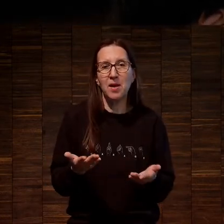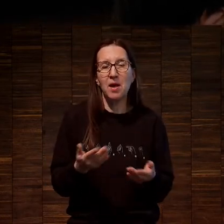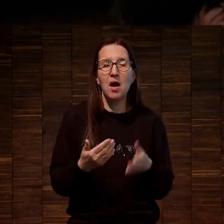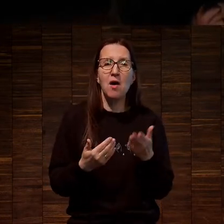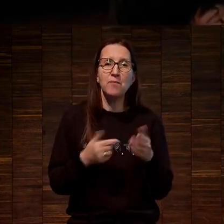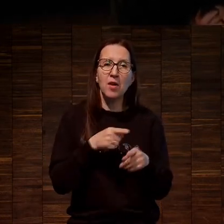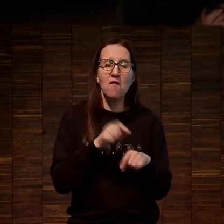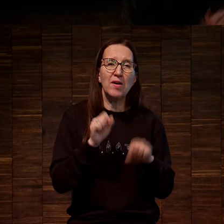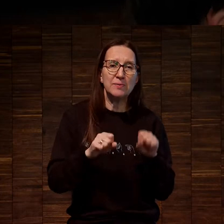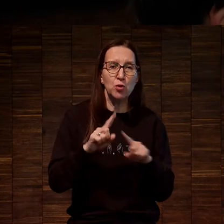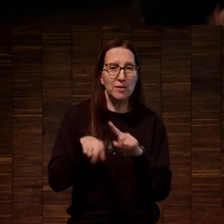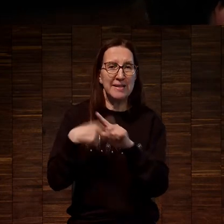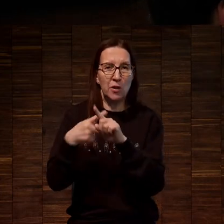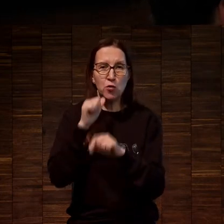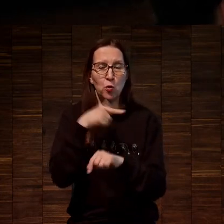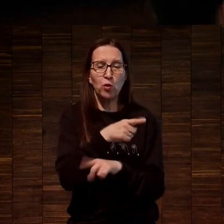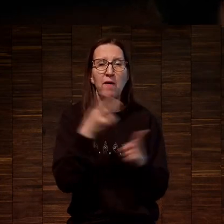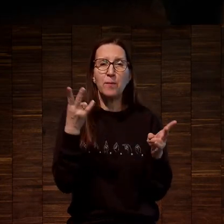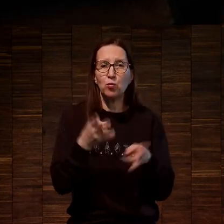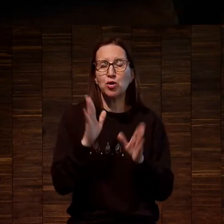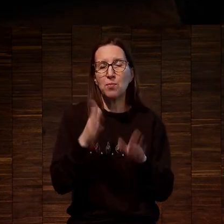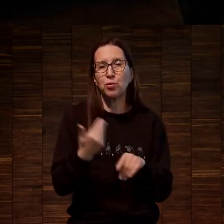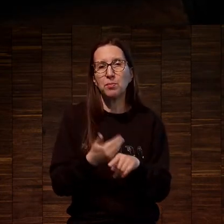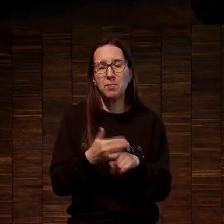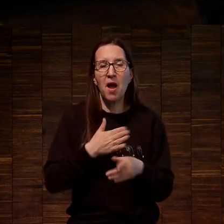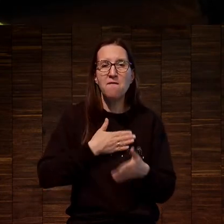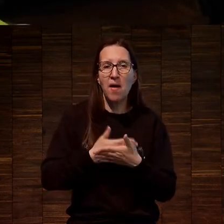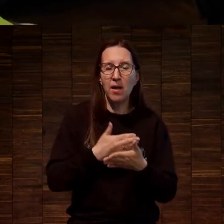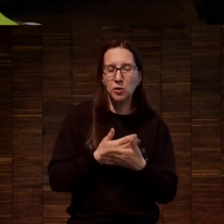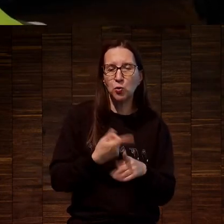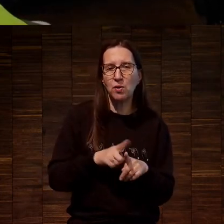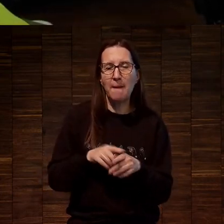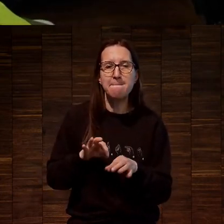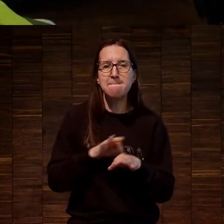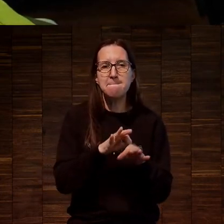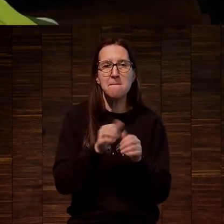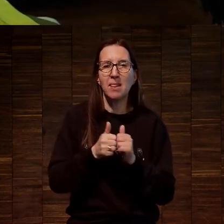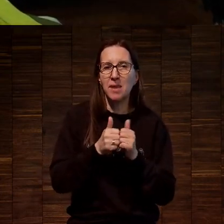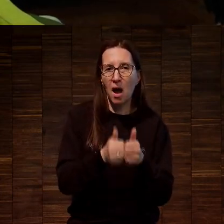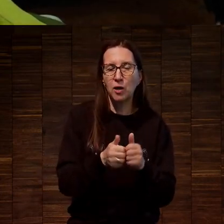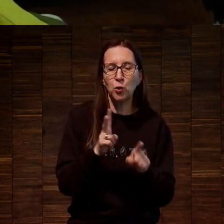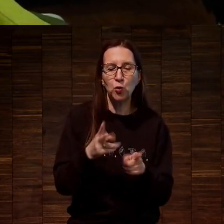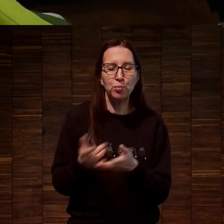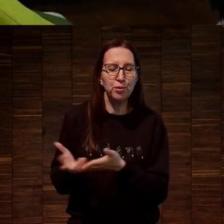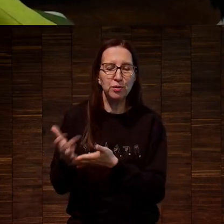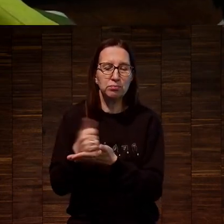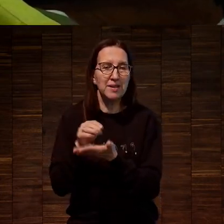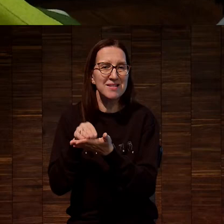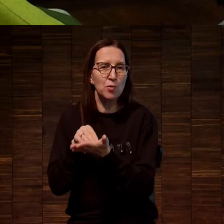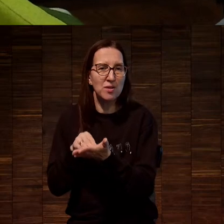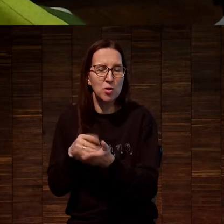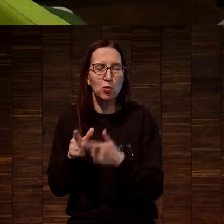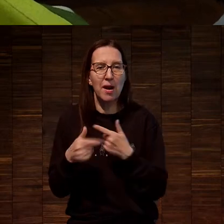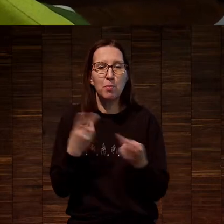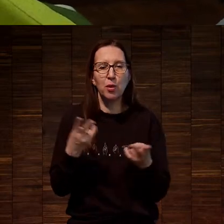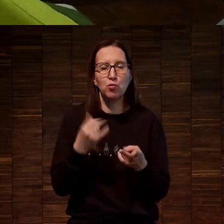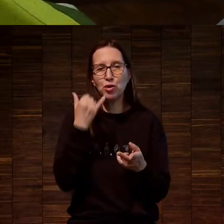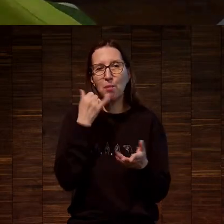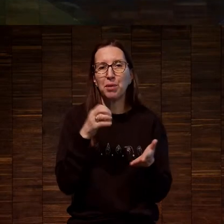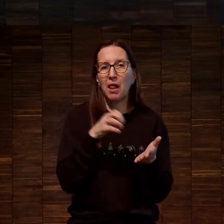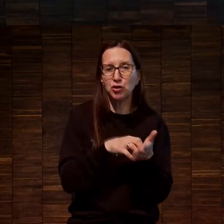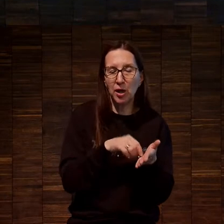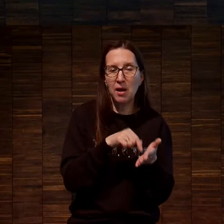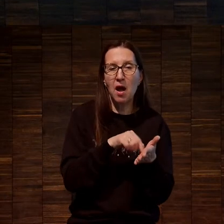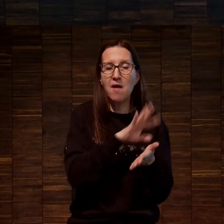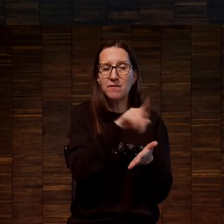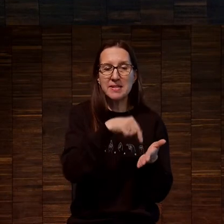там, возможно, если на следующий год вам нужны будут какие-нибудь там, не знаю, волонтеры, медиаторы или кто-то, кто еще ведет статистику, или какое-то там приложение, через которое все